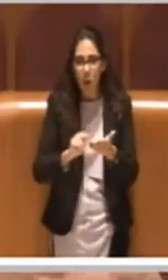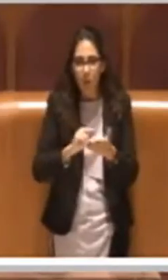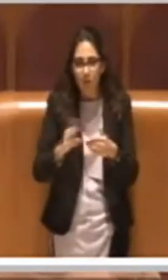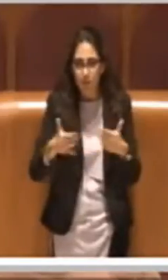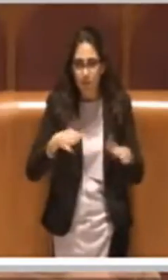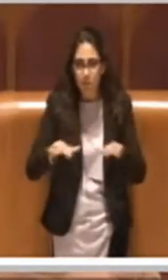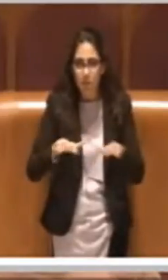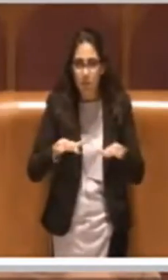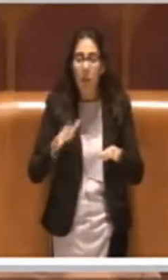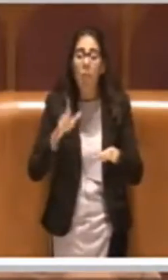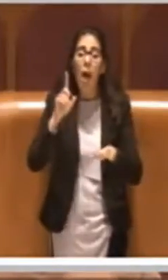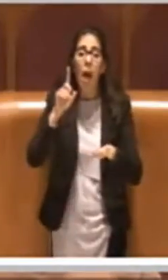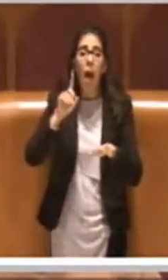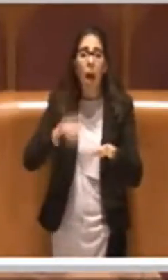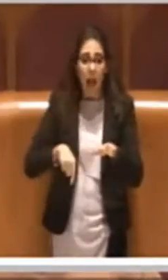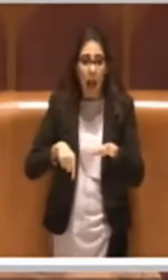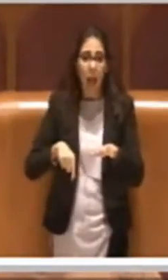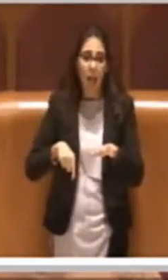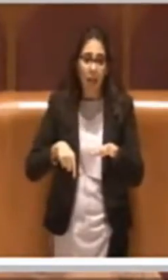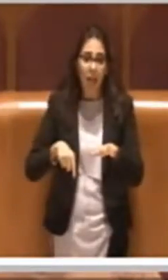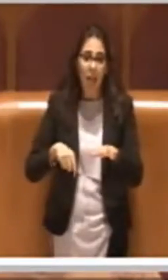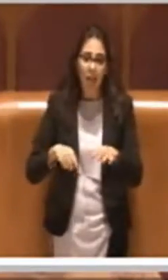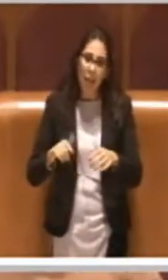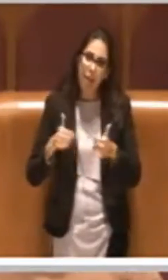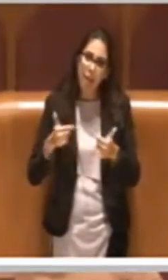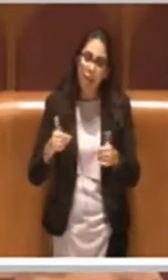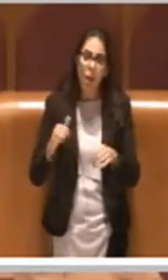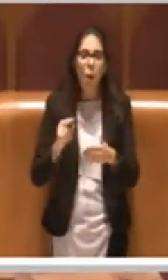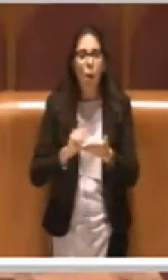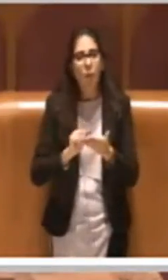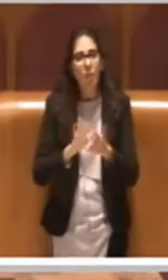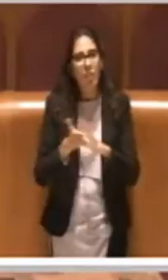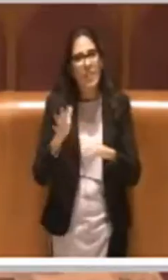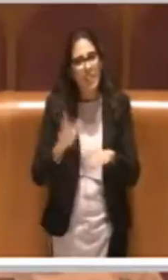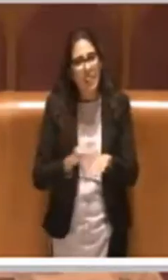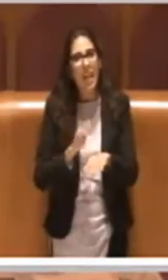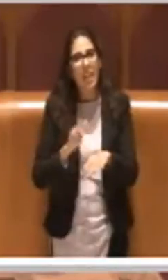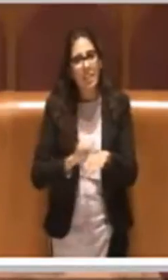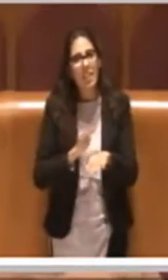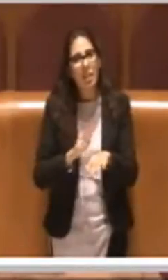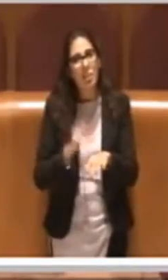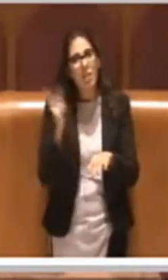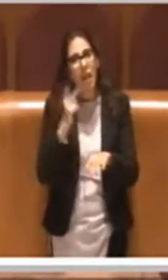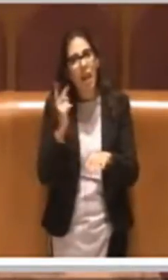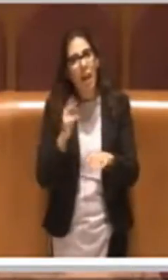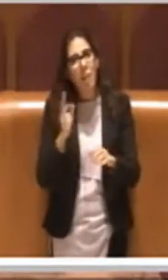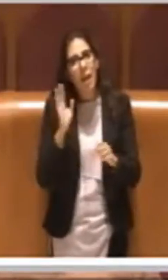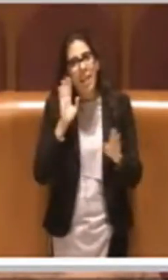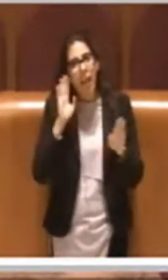anche sensibilizzare gli uffici nel prendersi cura dei cittadini. Grazie.